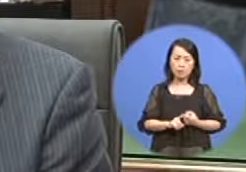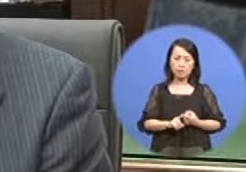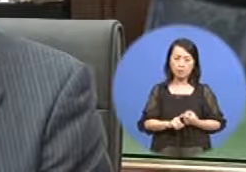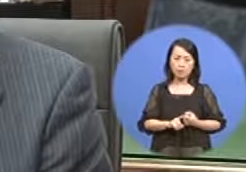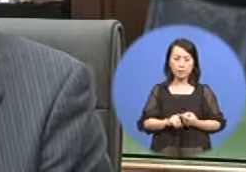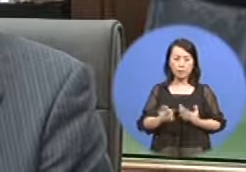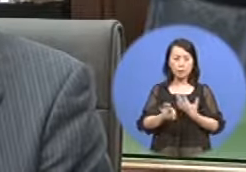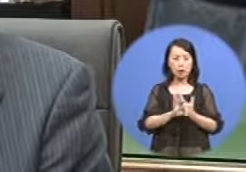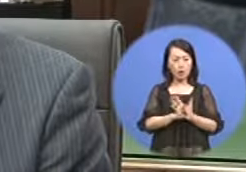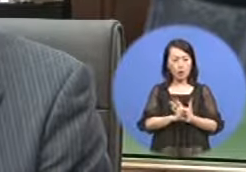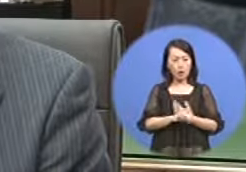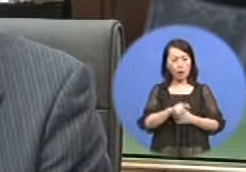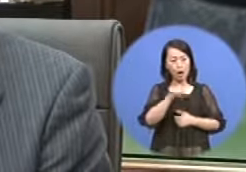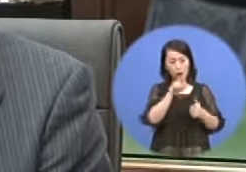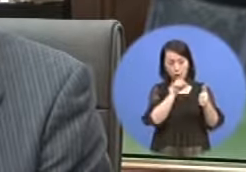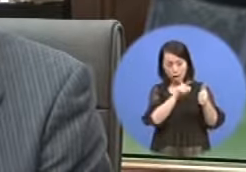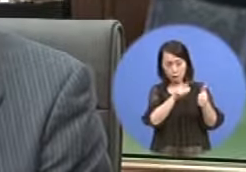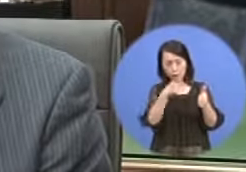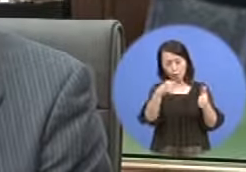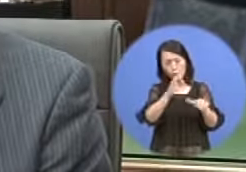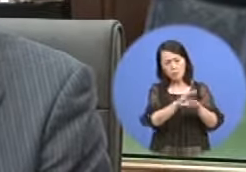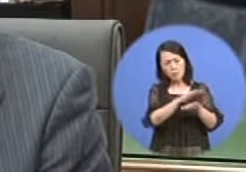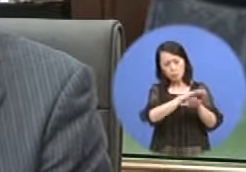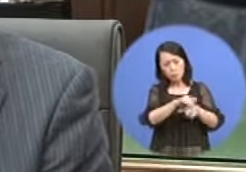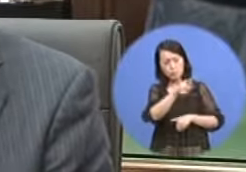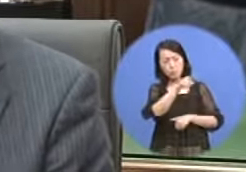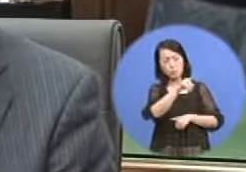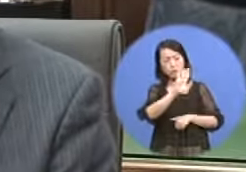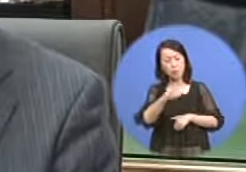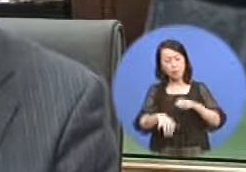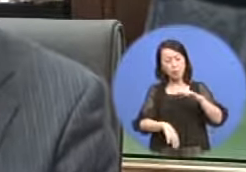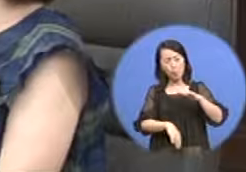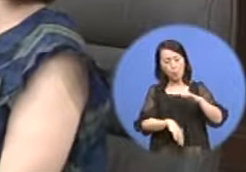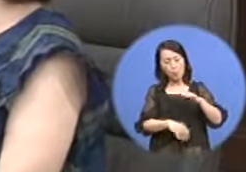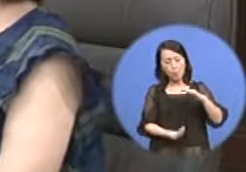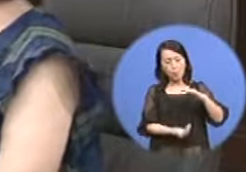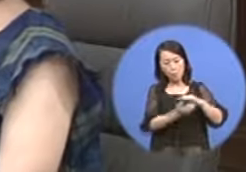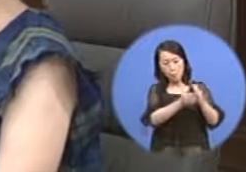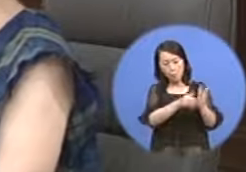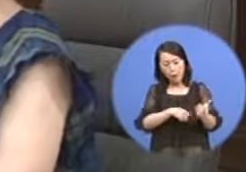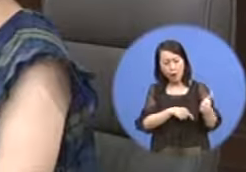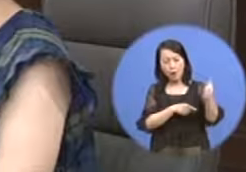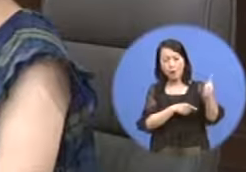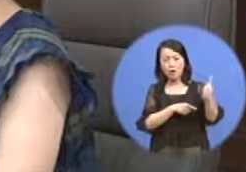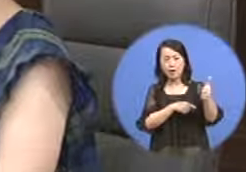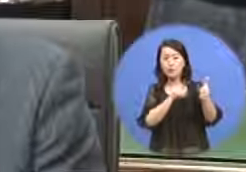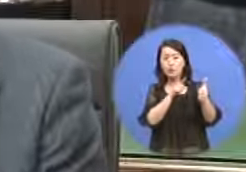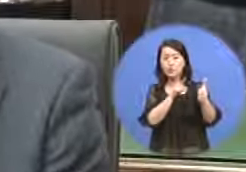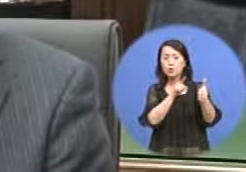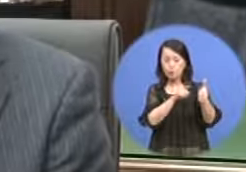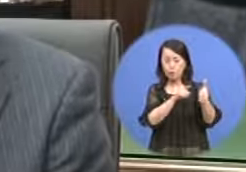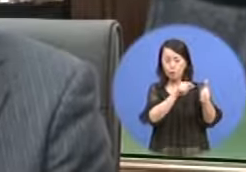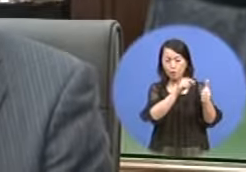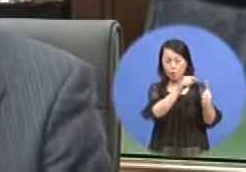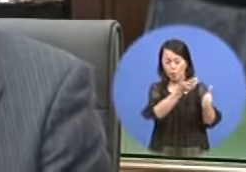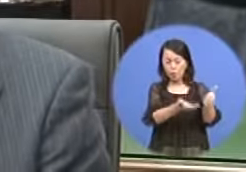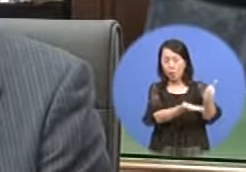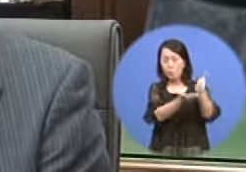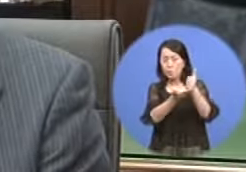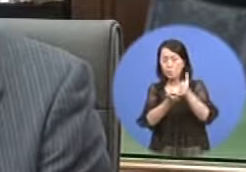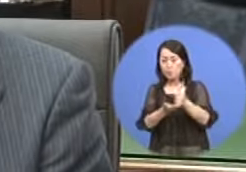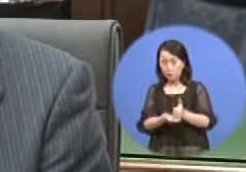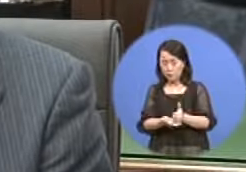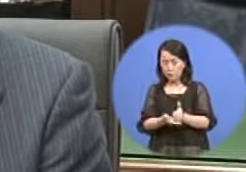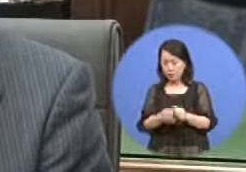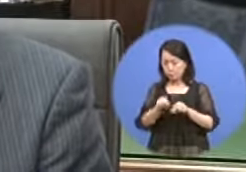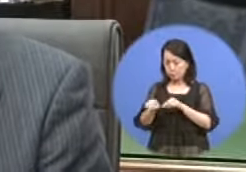人すごい上手なんですと言って、うん、でもお年だから引退しましたっていうのは多いですよね。 あ、なるほど。 そういう人にですね、はい、ちょっと指導教